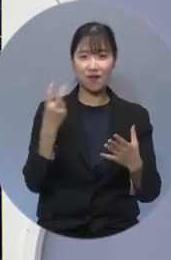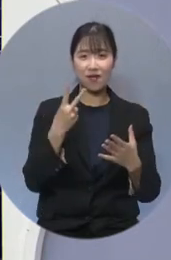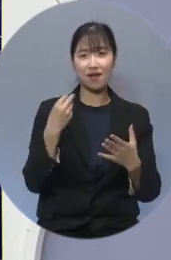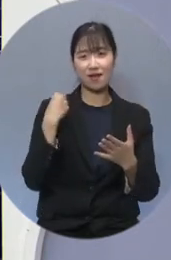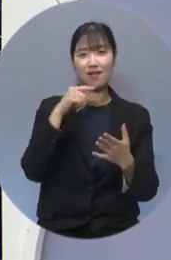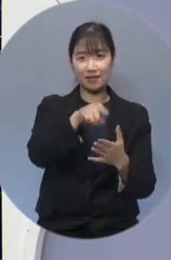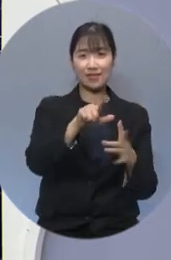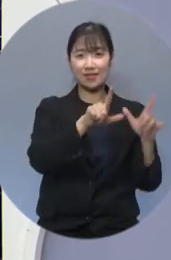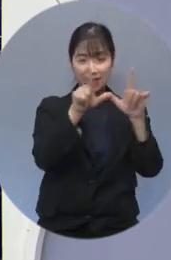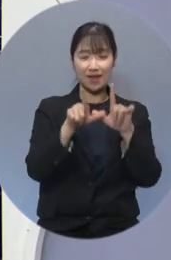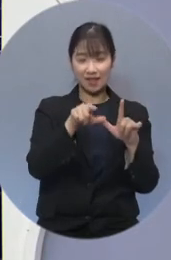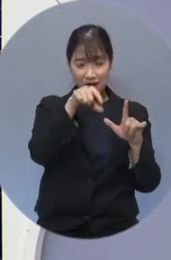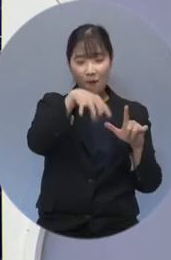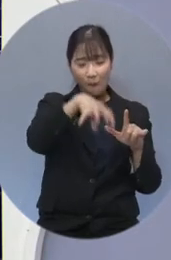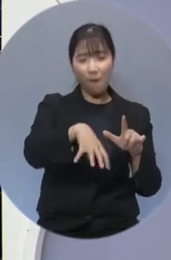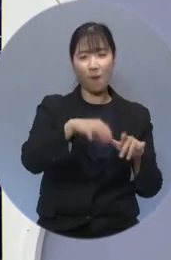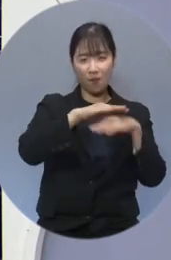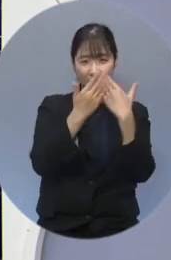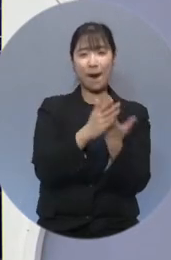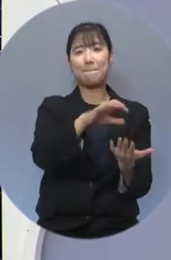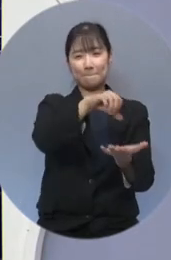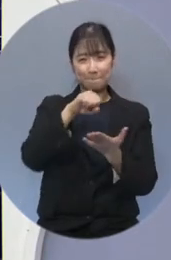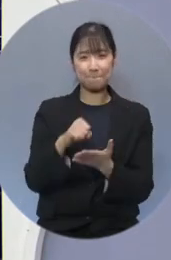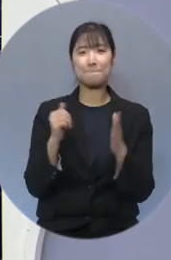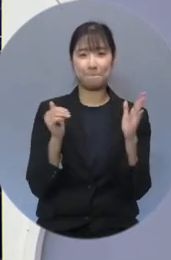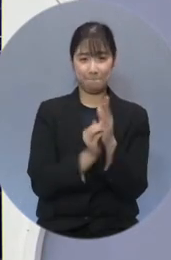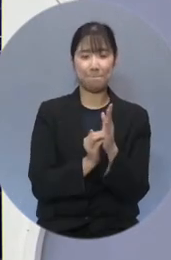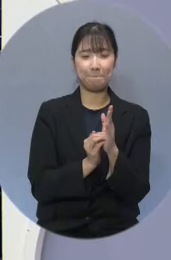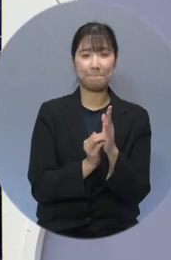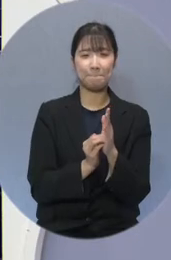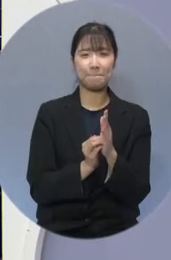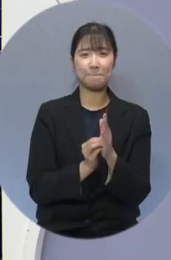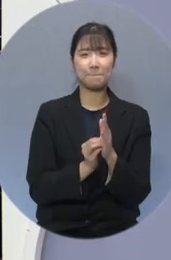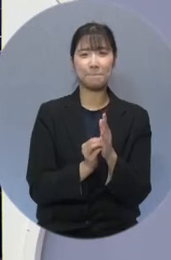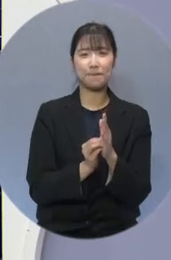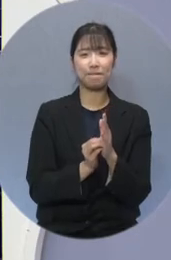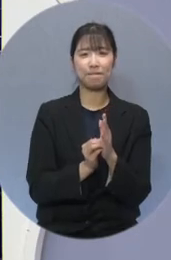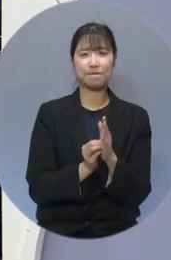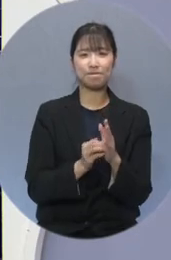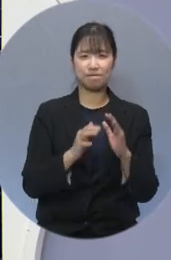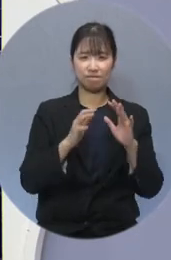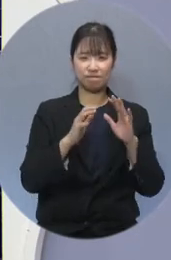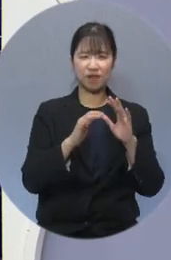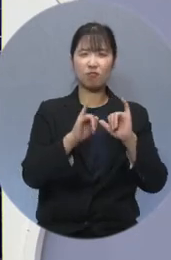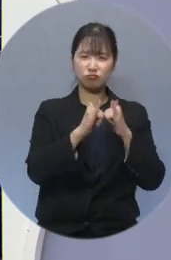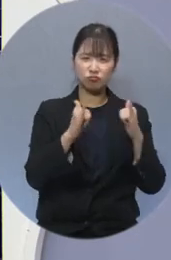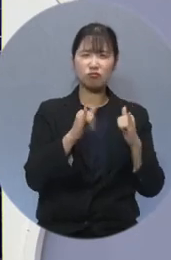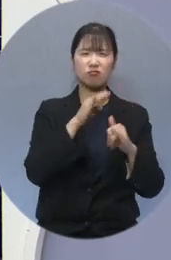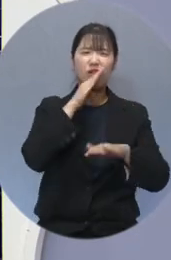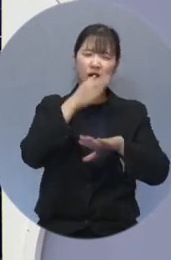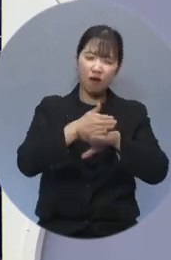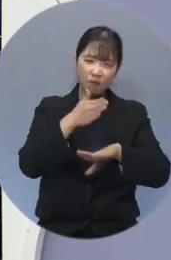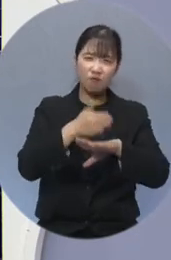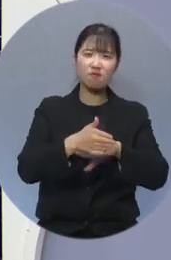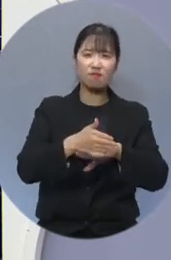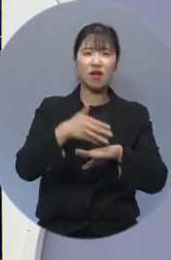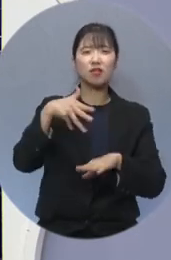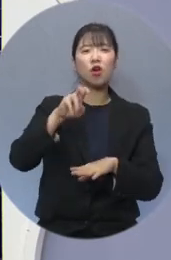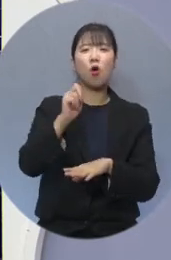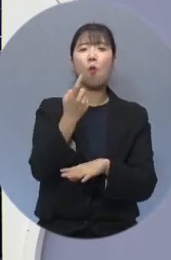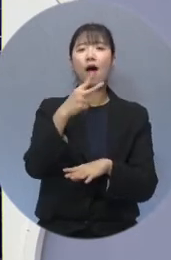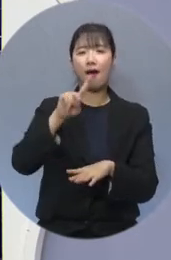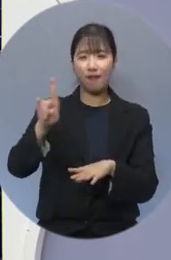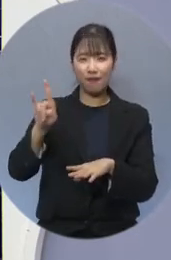그때 사시던 걸 다 매입을 했고요. 또 주민분들이 뭐 감사하다고 청와대에 복구를 잘